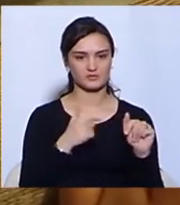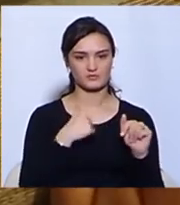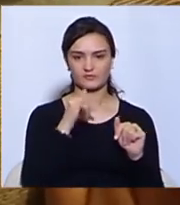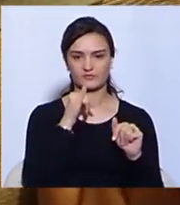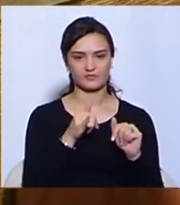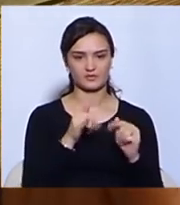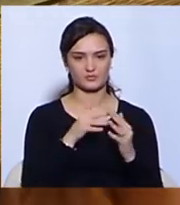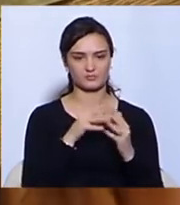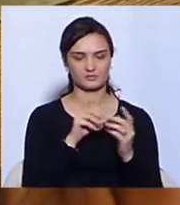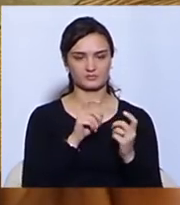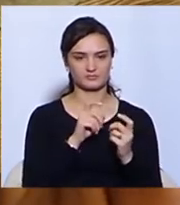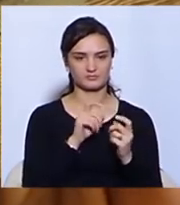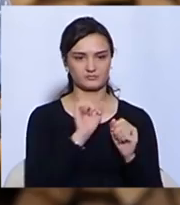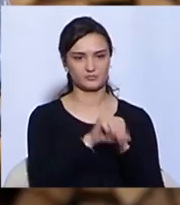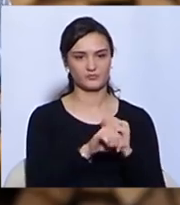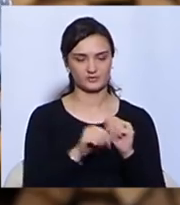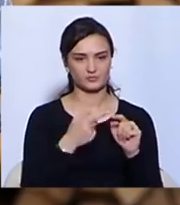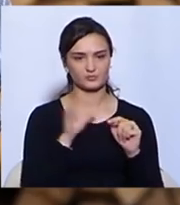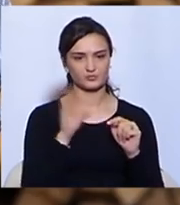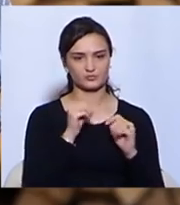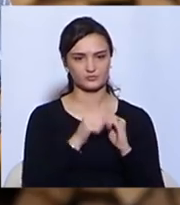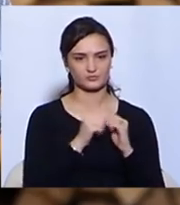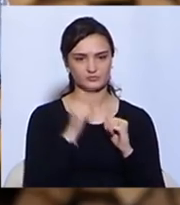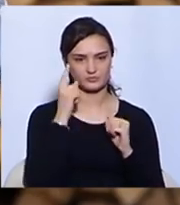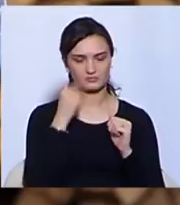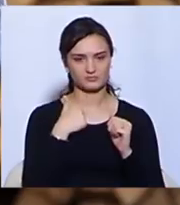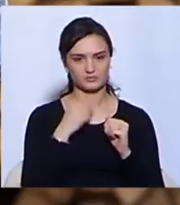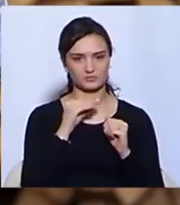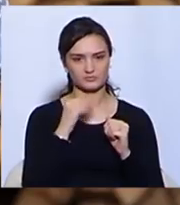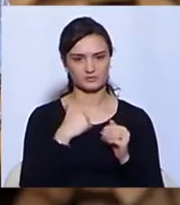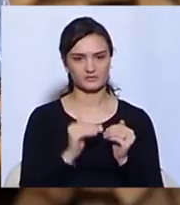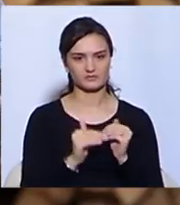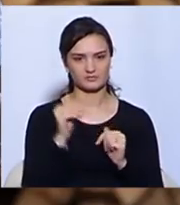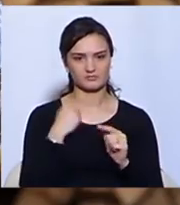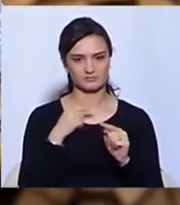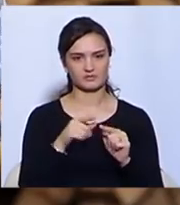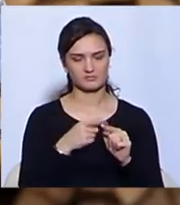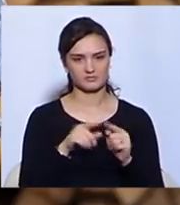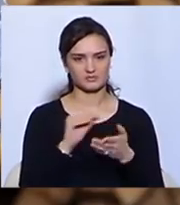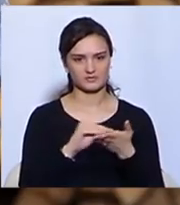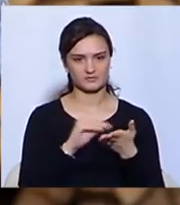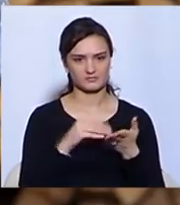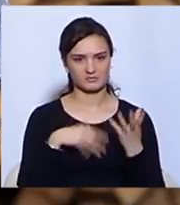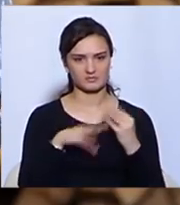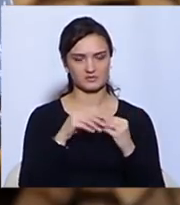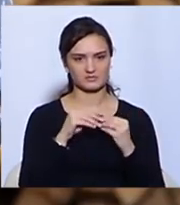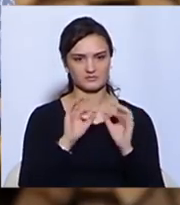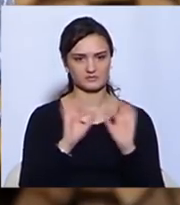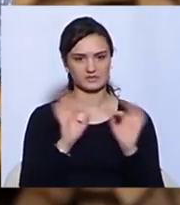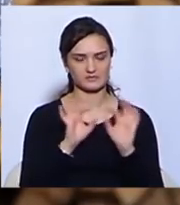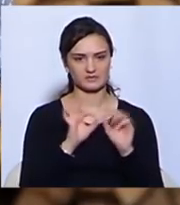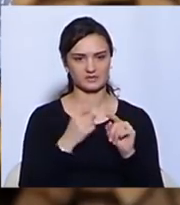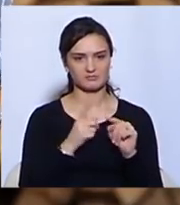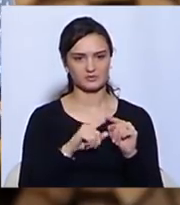ვერ მოვერიეთ. სულ ფიქრობდი, რომ აი მე რომ გავიზრდები, მე ამას დავწერ, მე ამას ყველგან ვიტყვი.